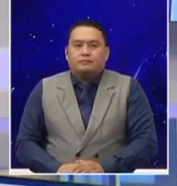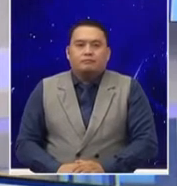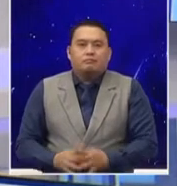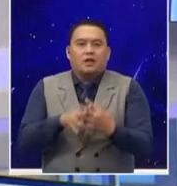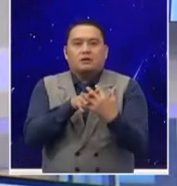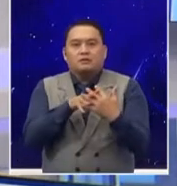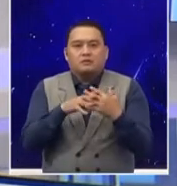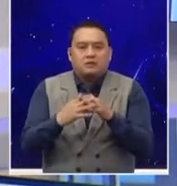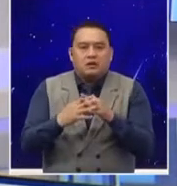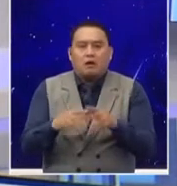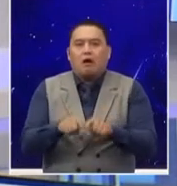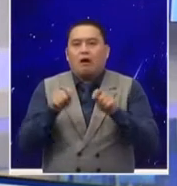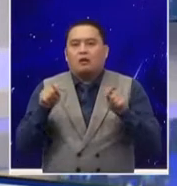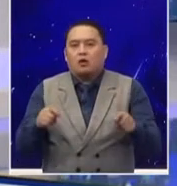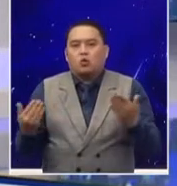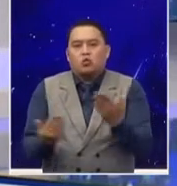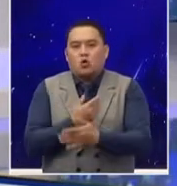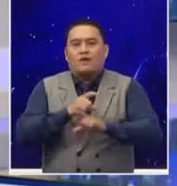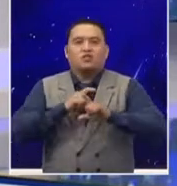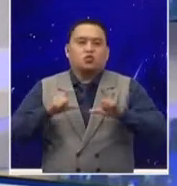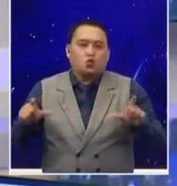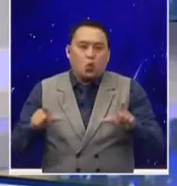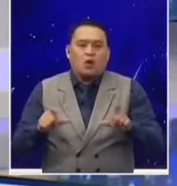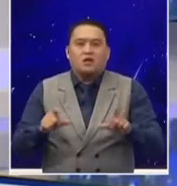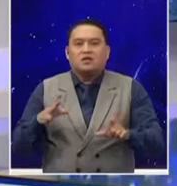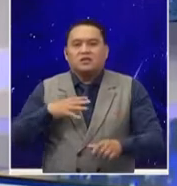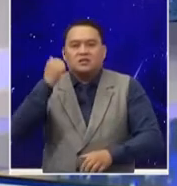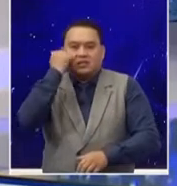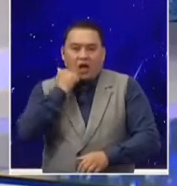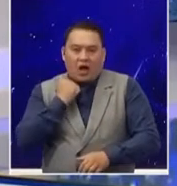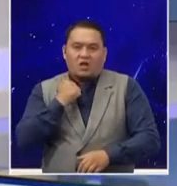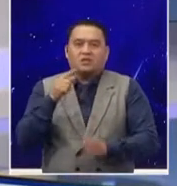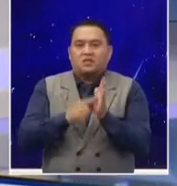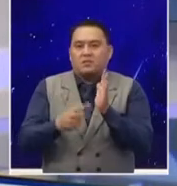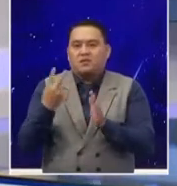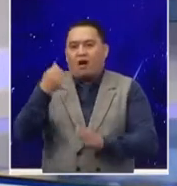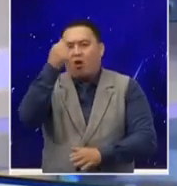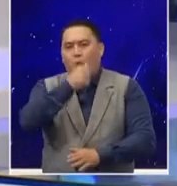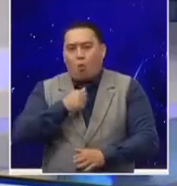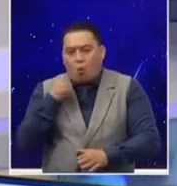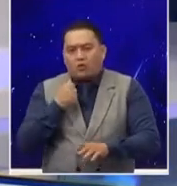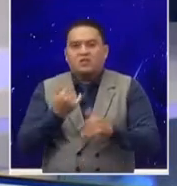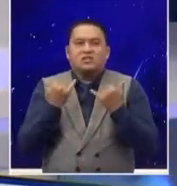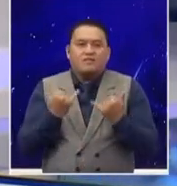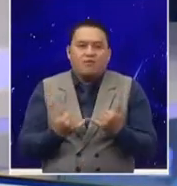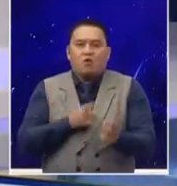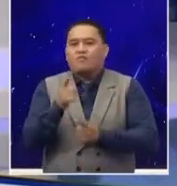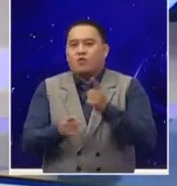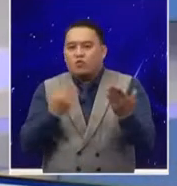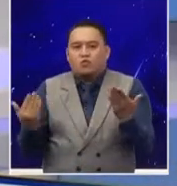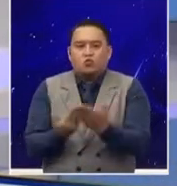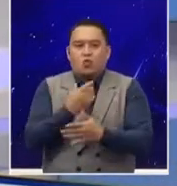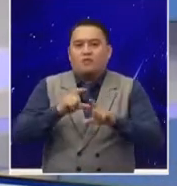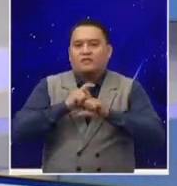В селе Косагаш открылась новая школа. Вернее, школа старая, ей уже 72 года. Но теперь она разместится в